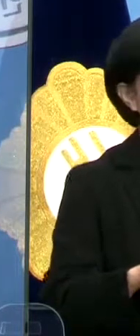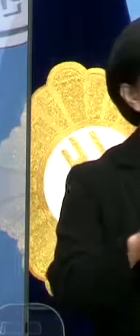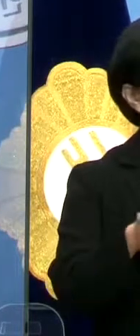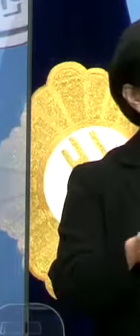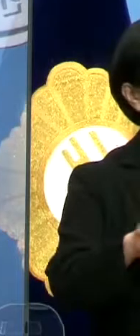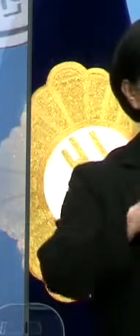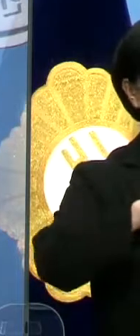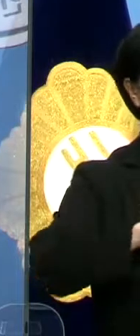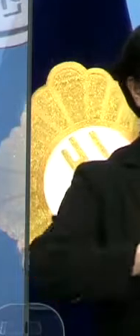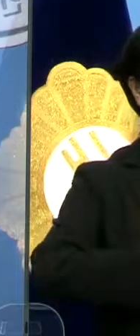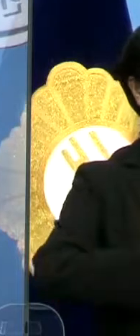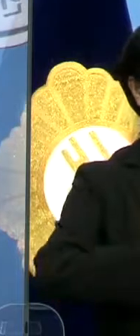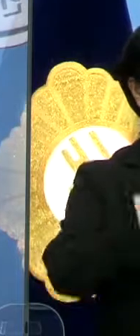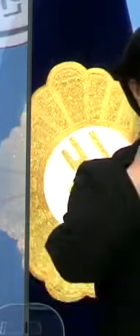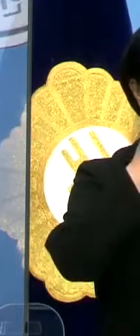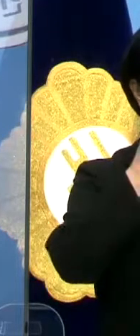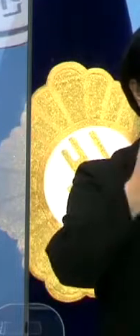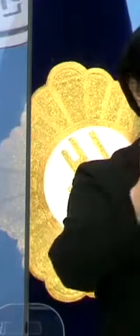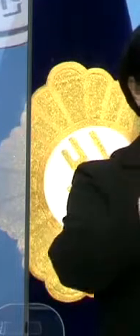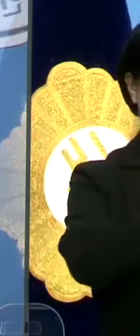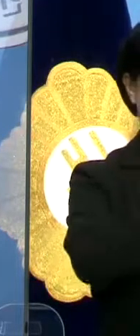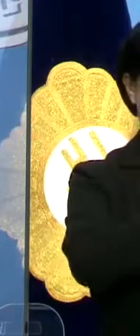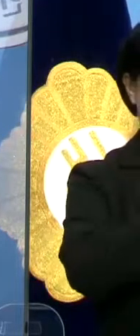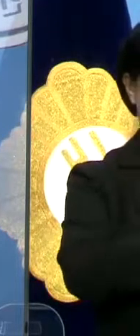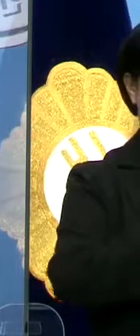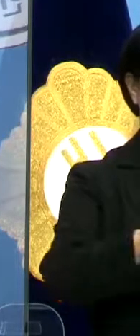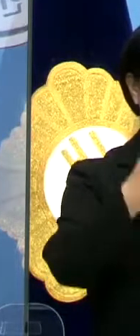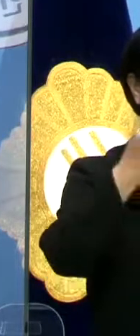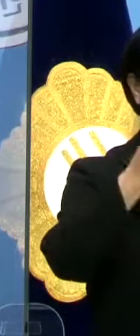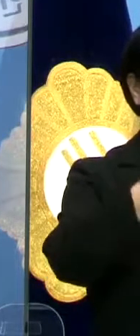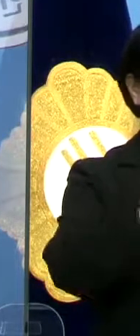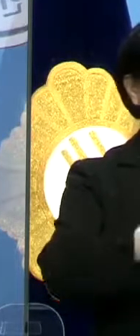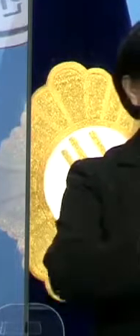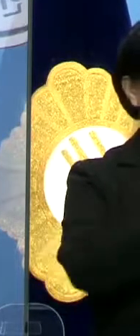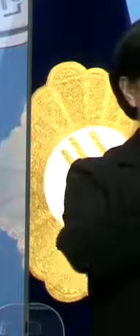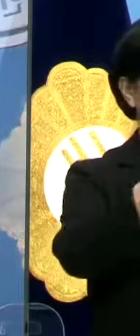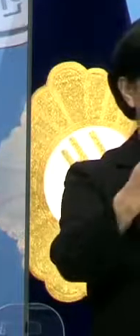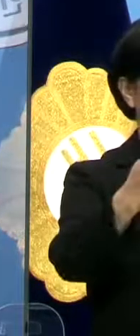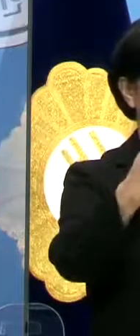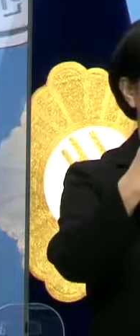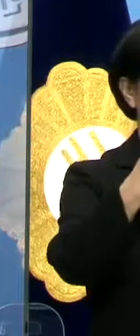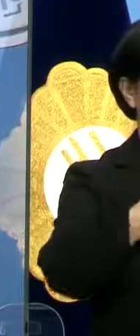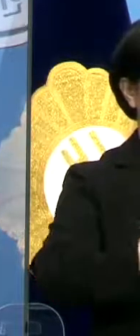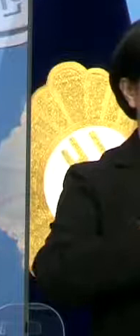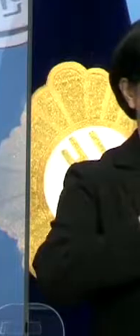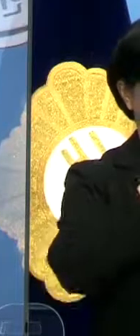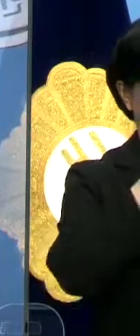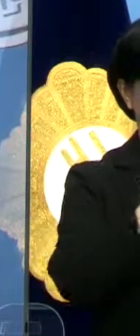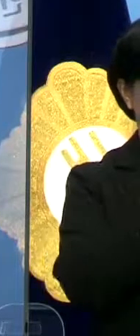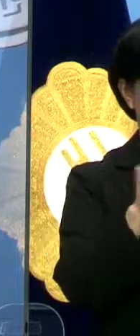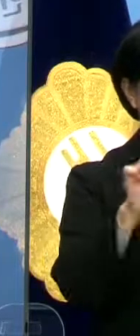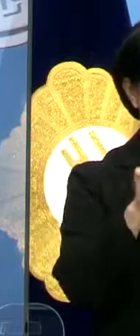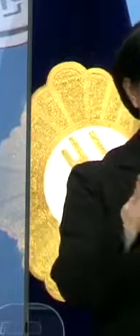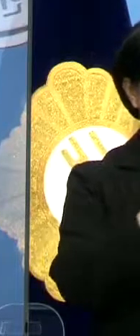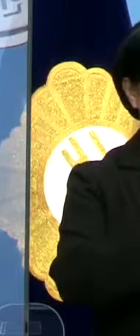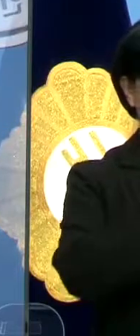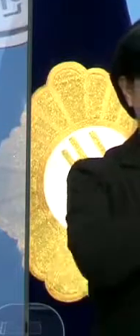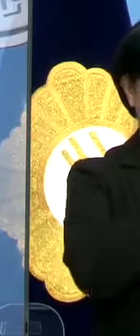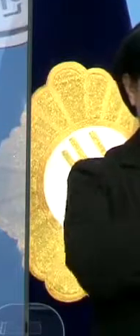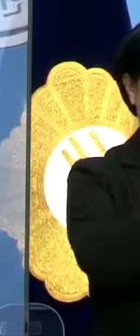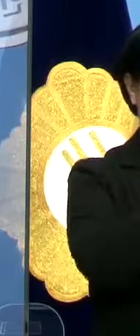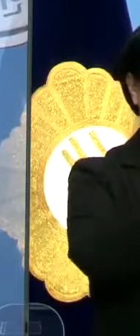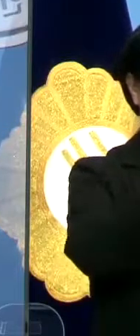이제 그 자신들이 새로운 기득권이 되어 시민들의 눈살을 찌푸리게 만들고 있습니다 무엇보다 자격 미달인